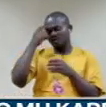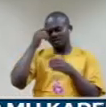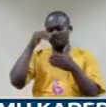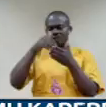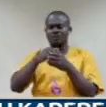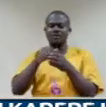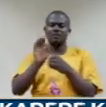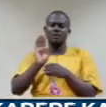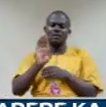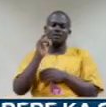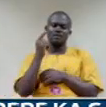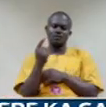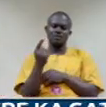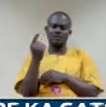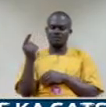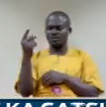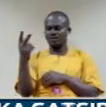miliyari